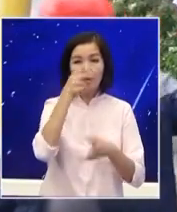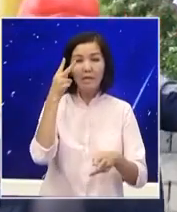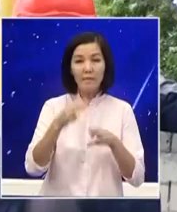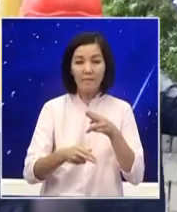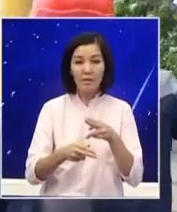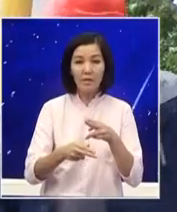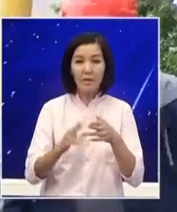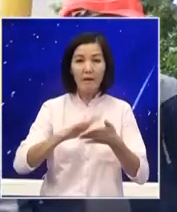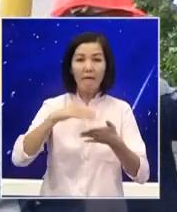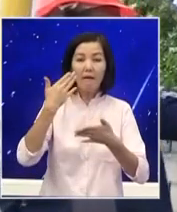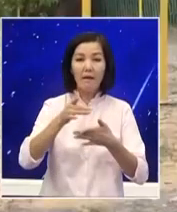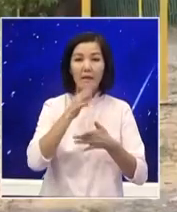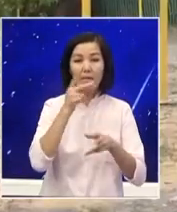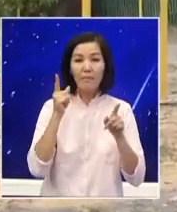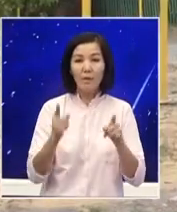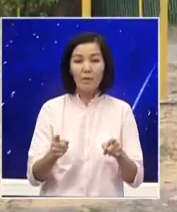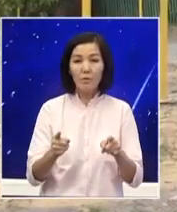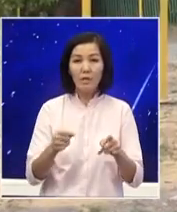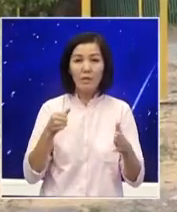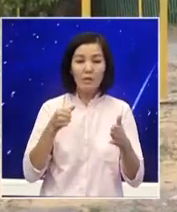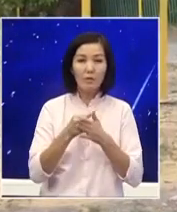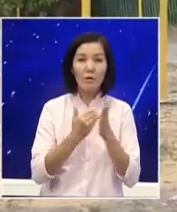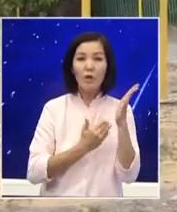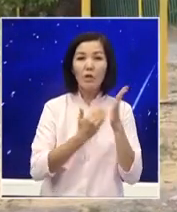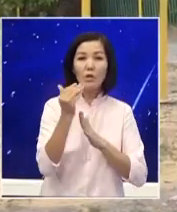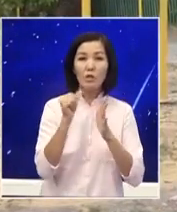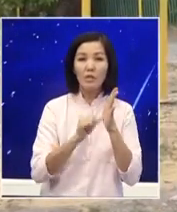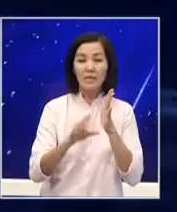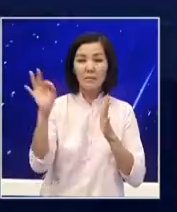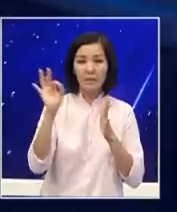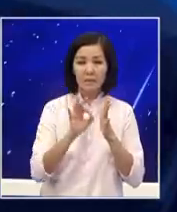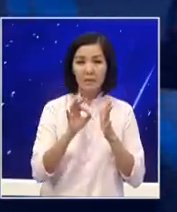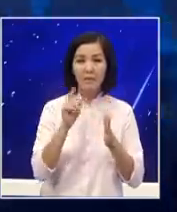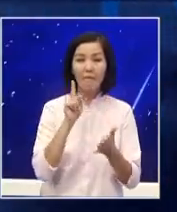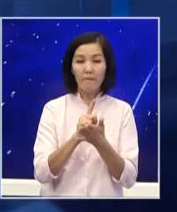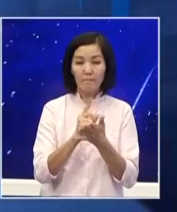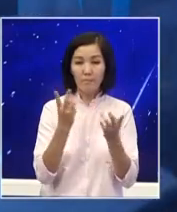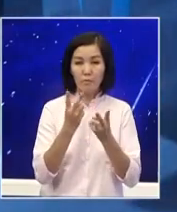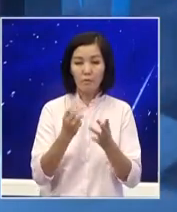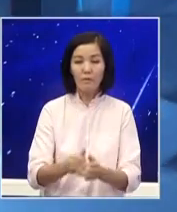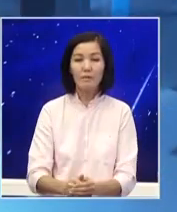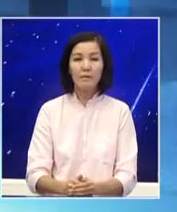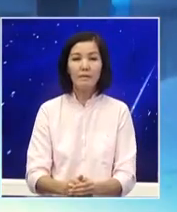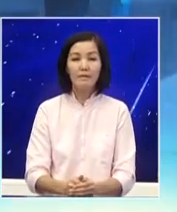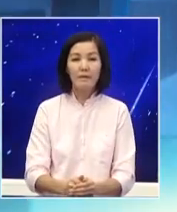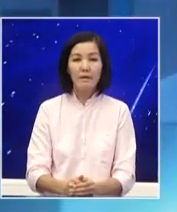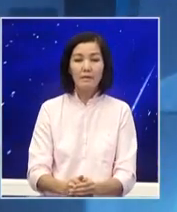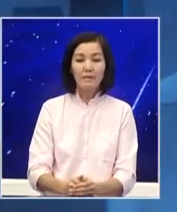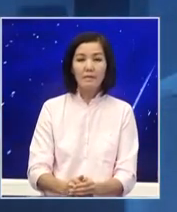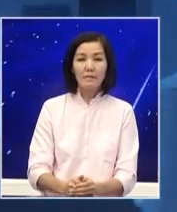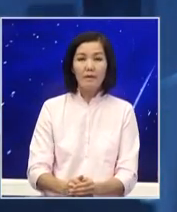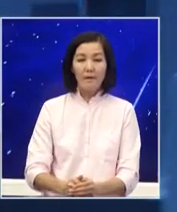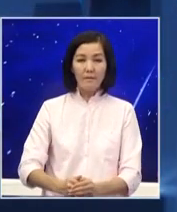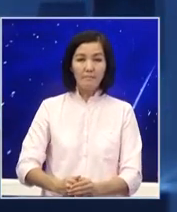календарного периода планируется довести этот показатель до 60 процентов назгуль буша нам зону sip of телеканал жетысу